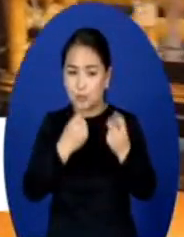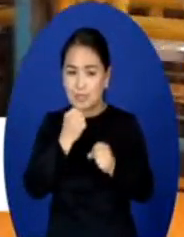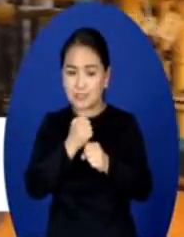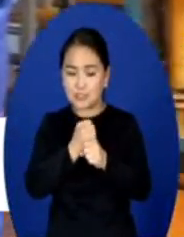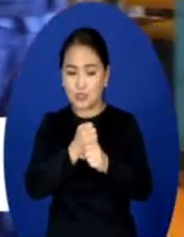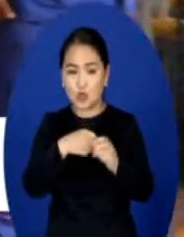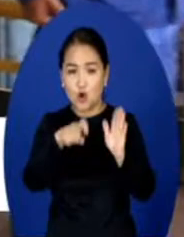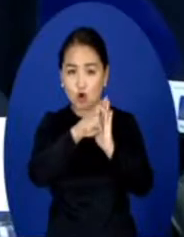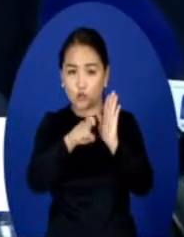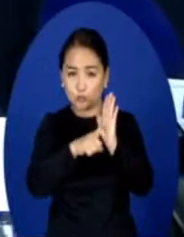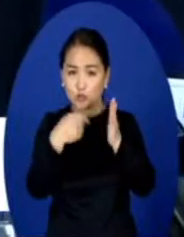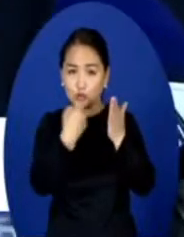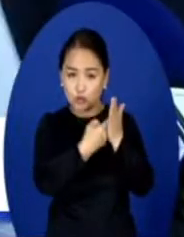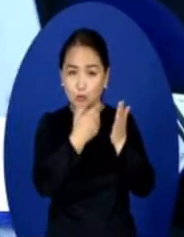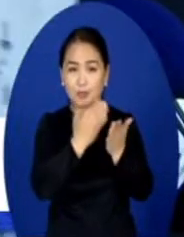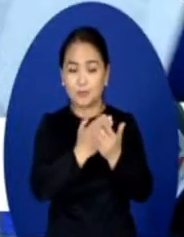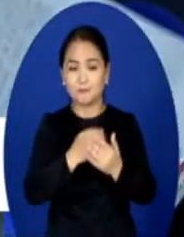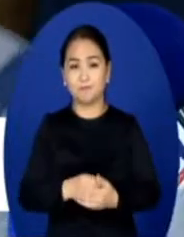хөтөлбөрт тусчээ.